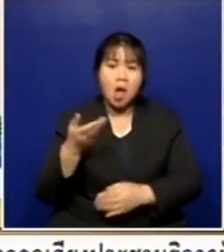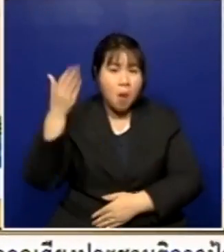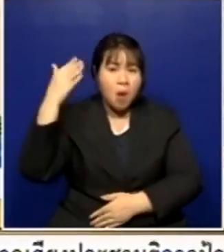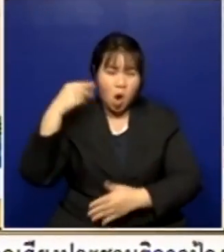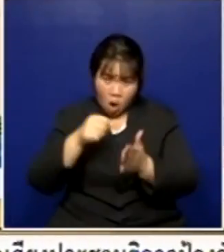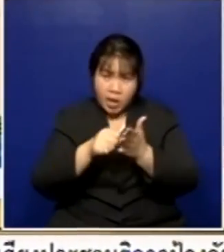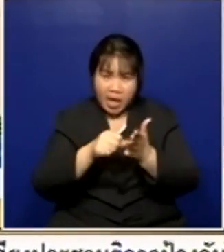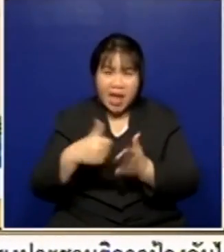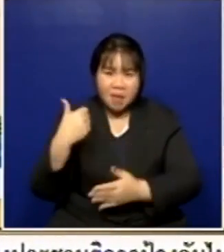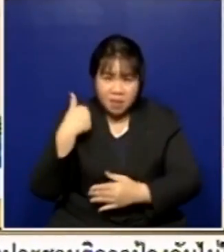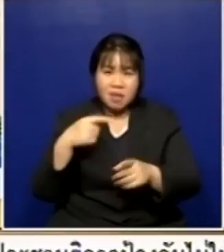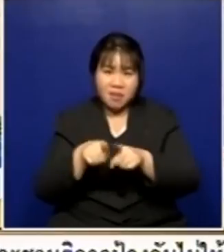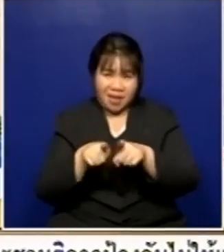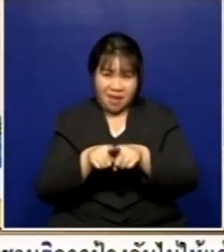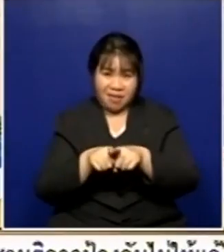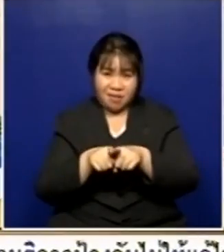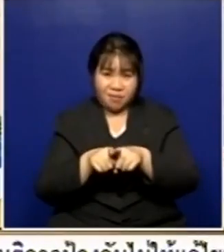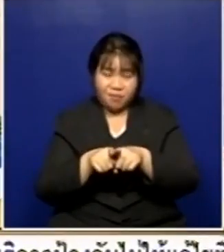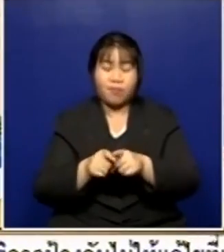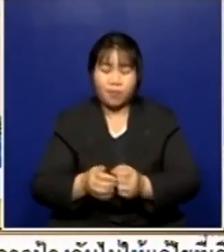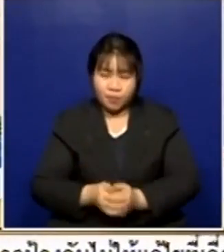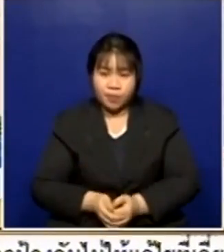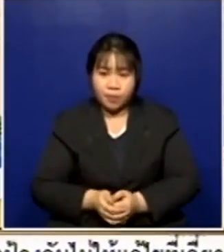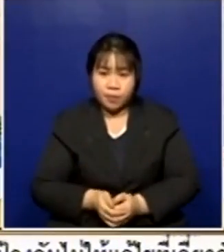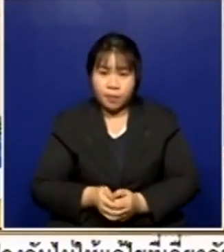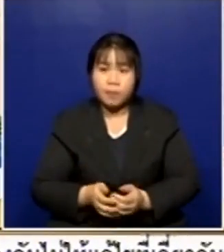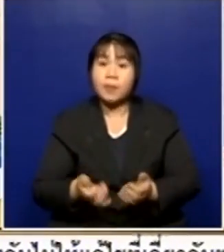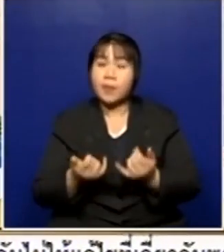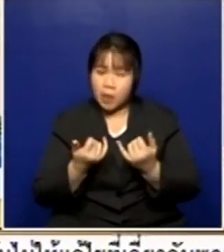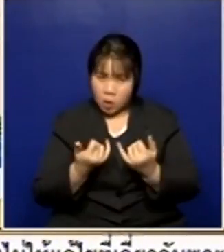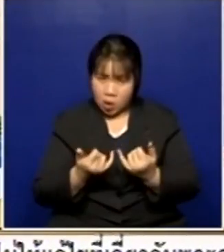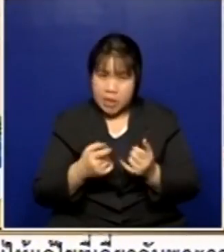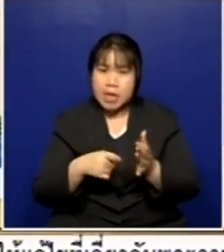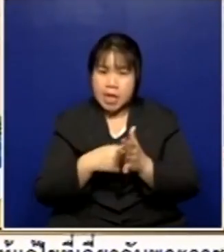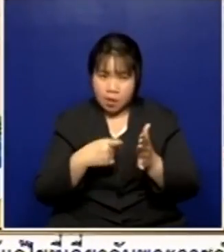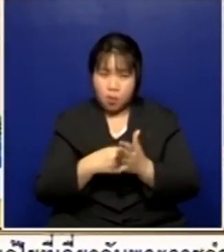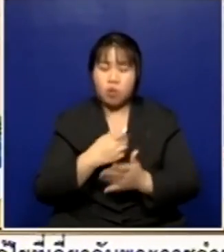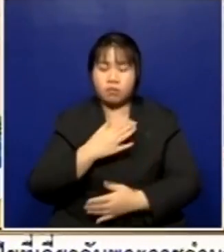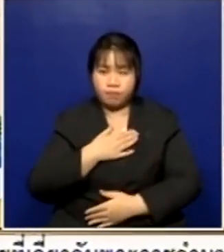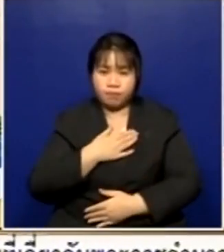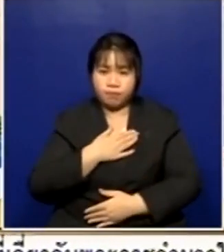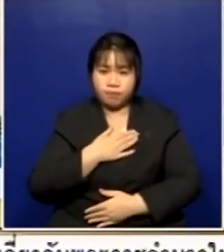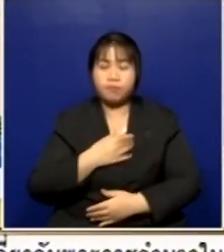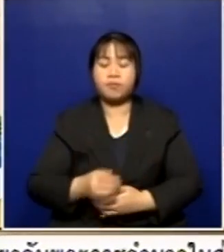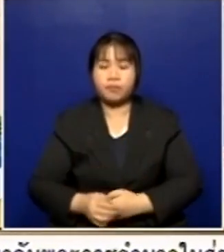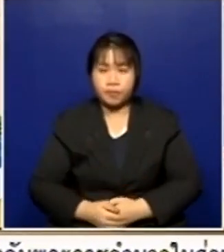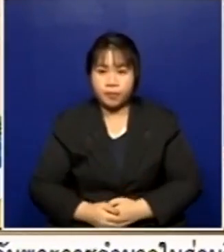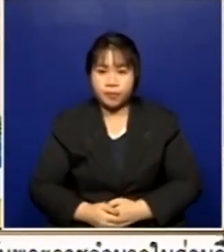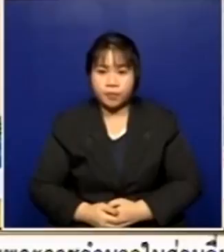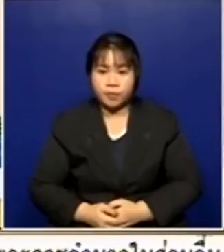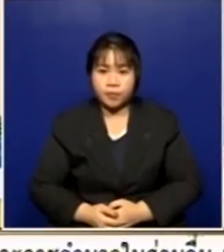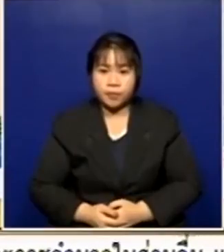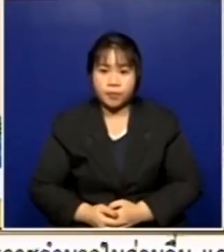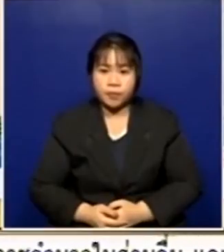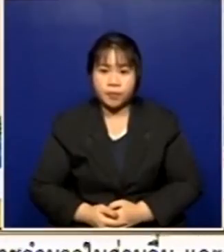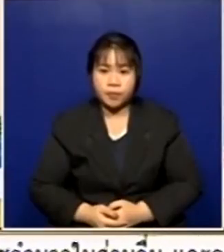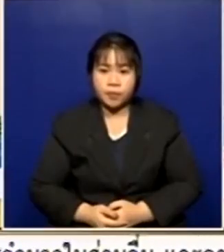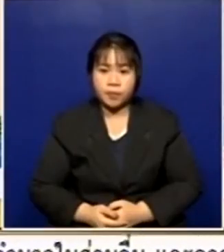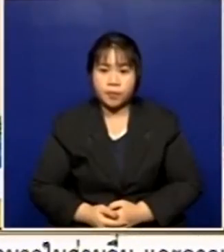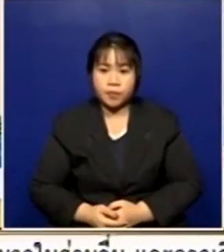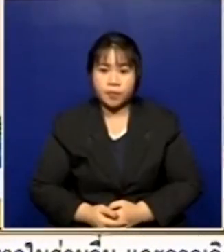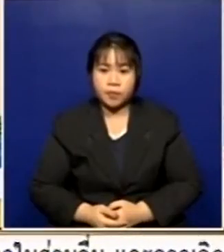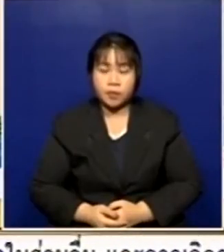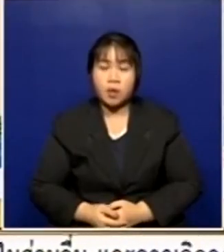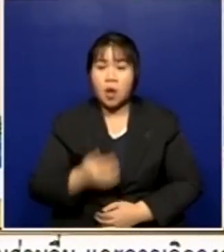มีการแก่อันนี้ก็คือเห็นเพราะในส่วนนี้คุย